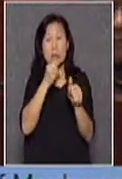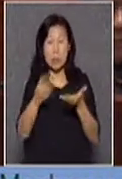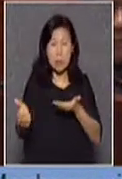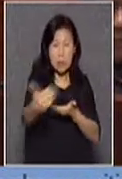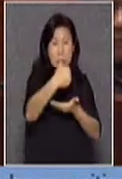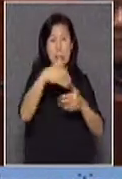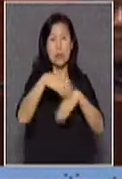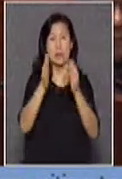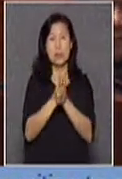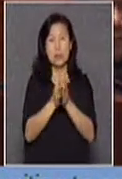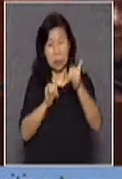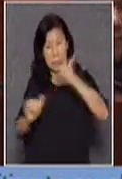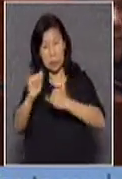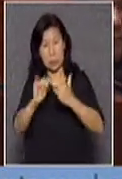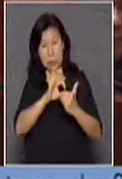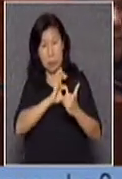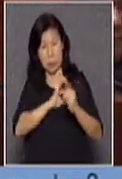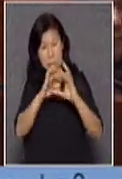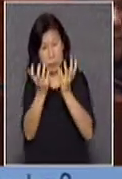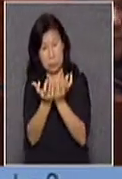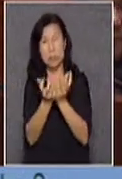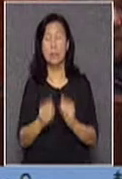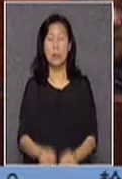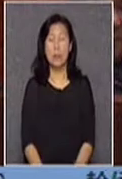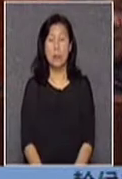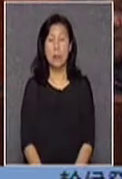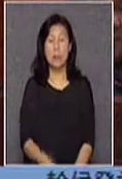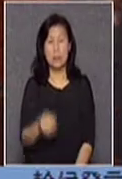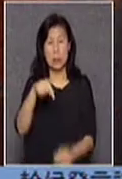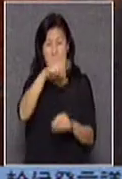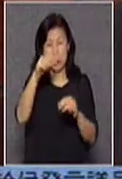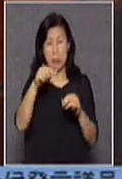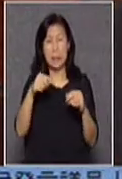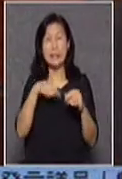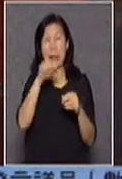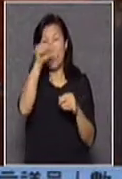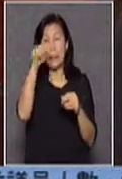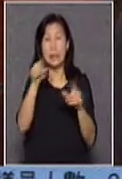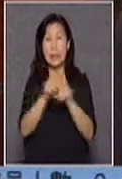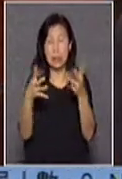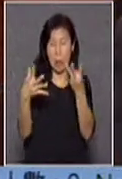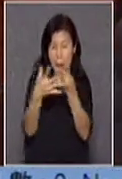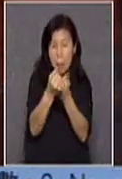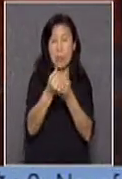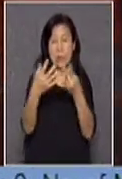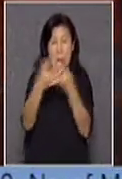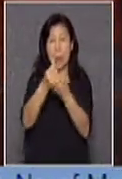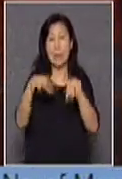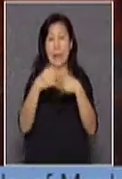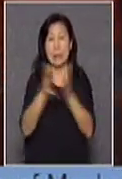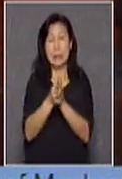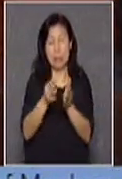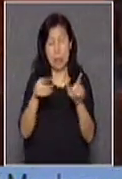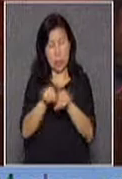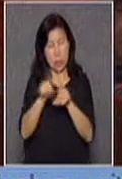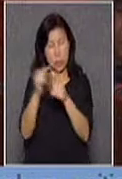這個原居民的組織。其實如果當時這個問題一併處理，是較為合理和公道的。